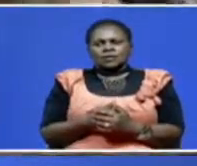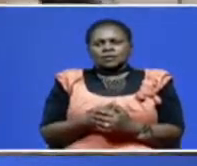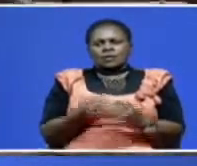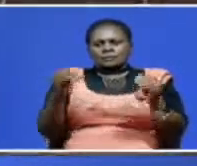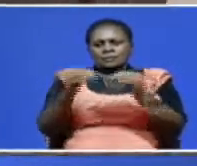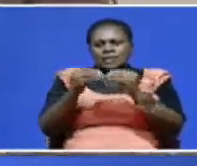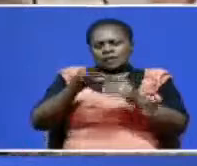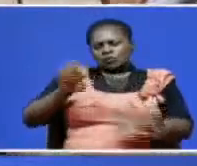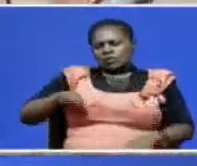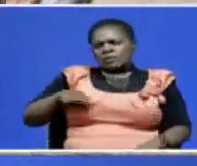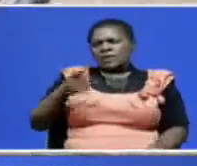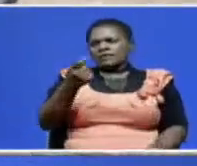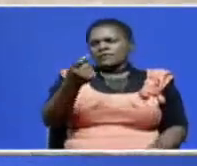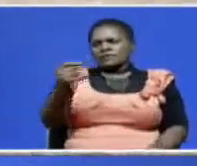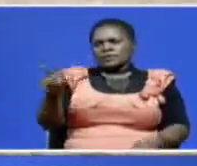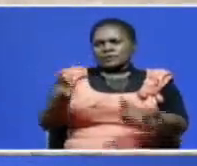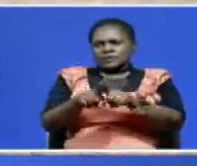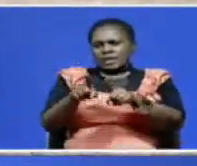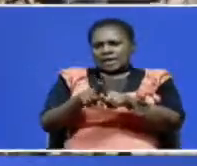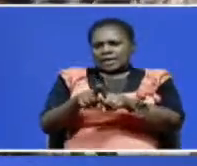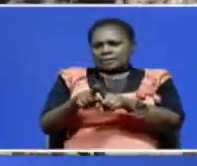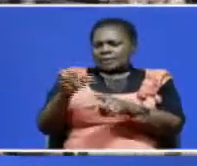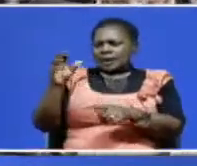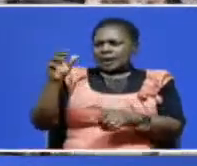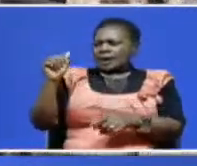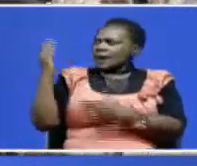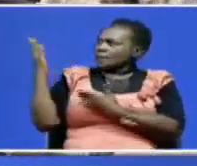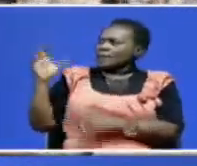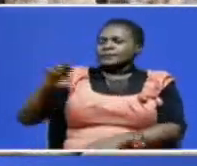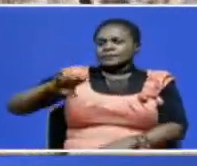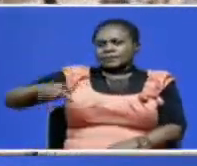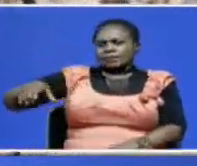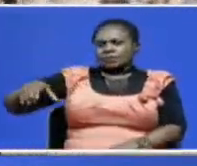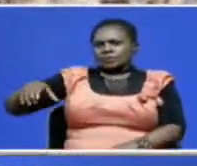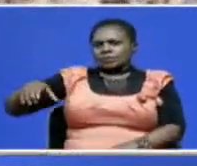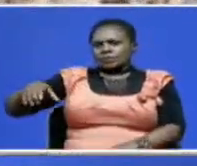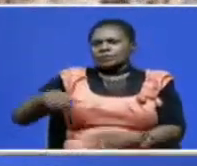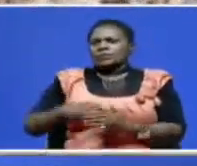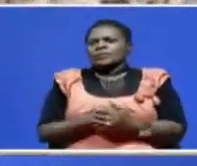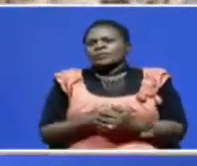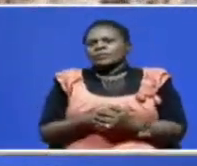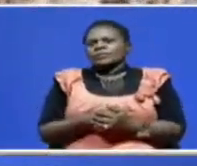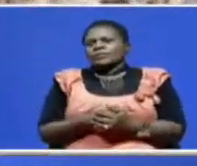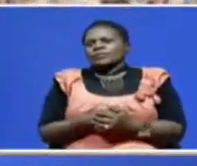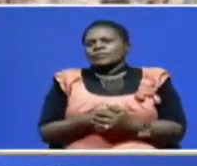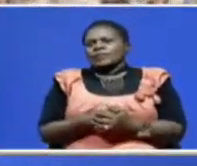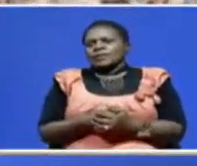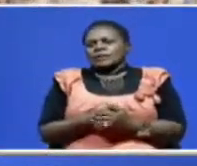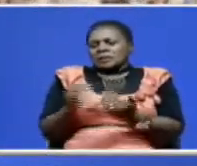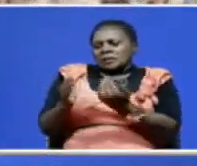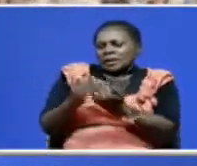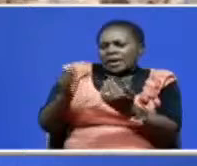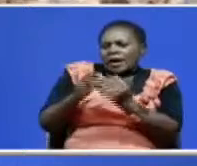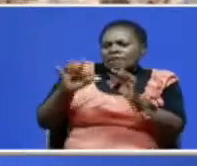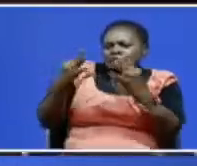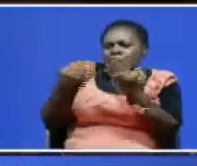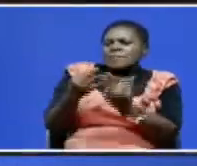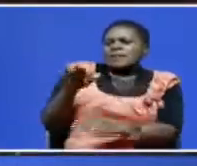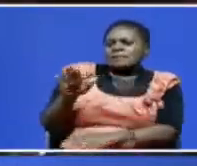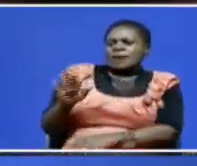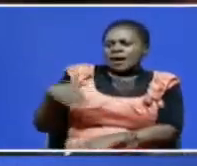Utawapata wanawake wachache kama Bi Amina Selemani hapa jijini Dar es Salaam. Anaiweka chakula mezani kila